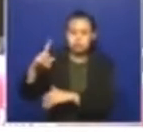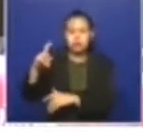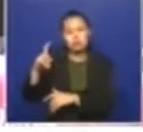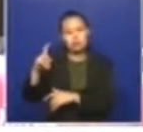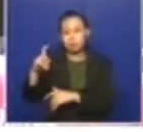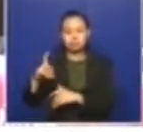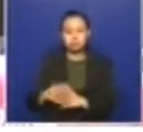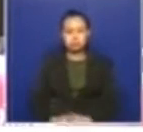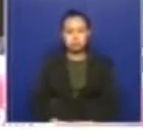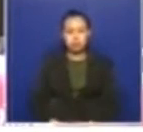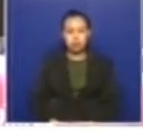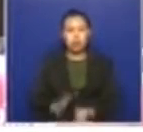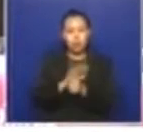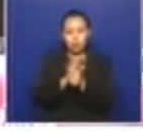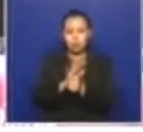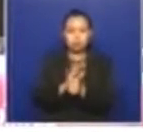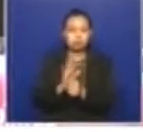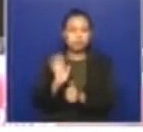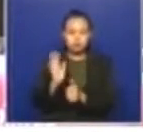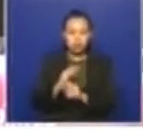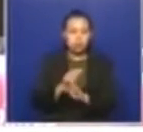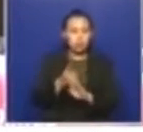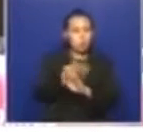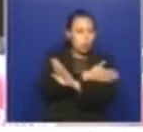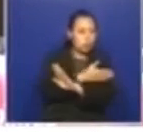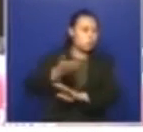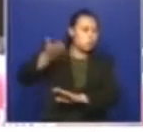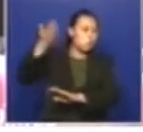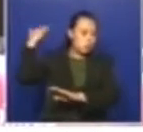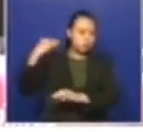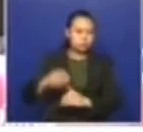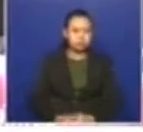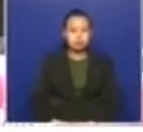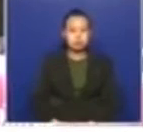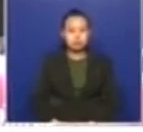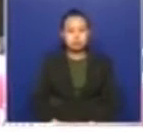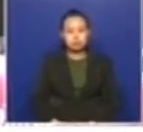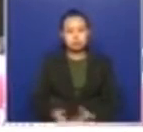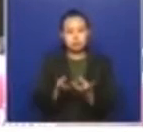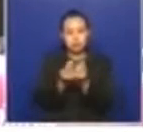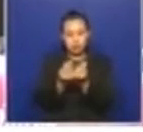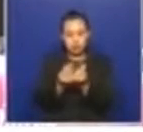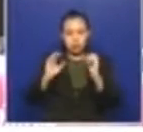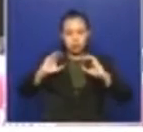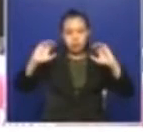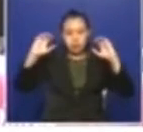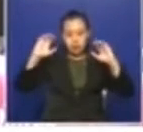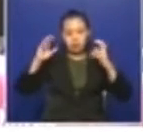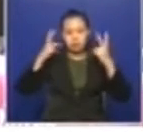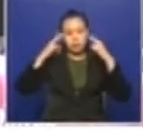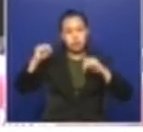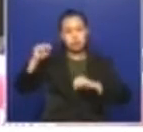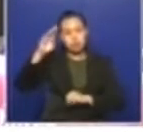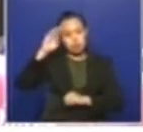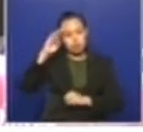ช่มาติดตอนโควิดแล้วตัวเลขที่รัฐบาลและท่านนายกชอบอ้างใครก็ชอบอ้างรัฐมนตรีคลังชอบอ้